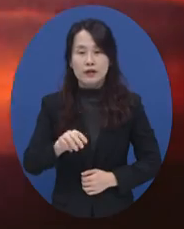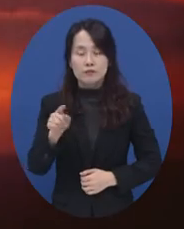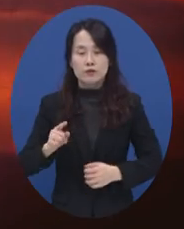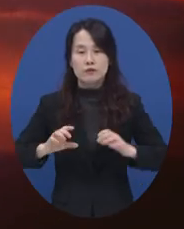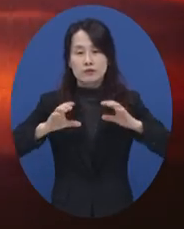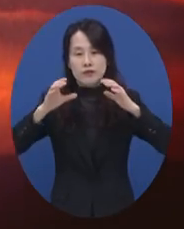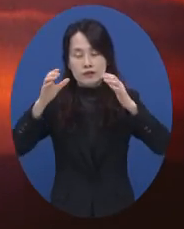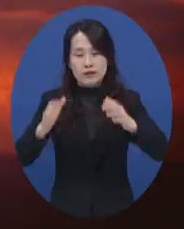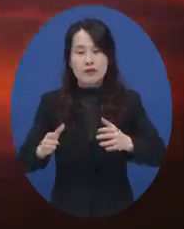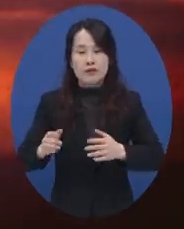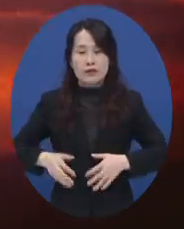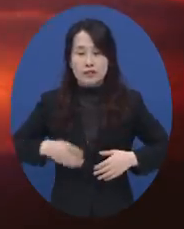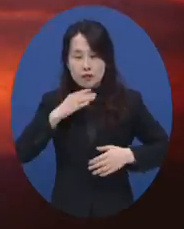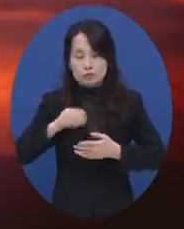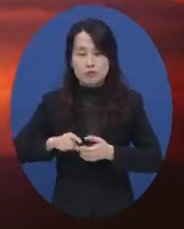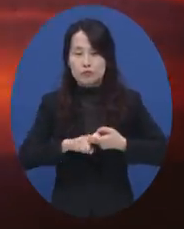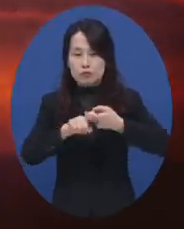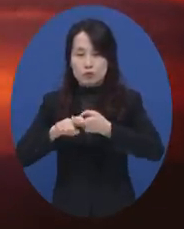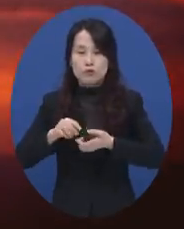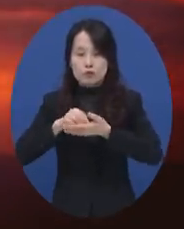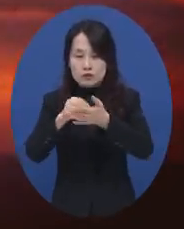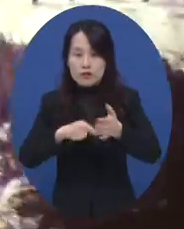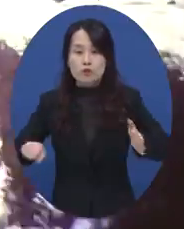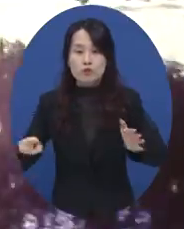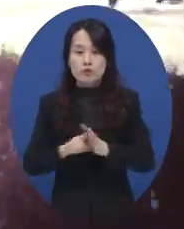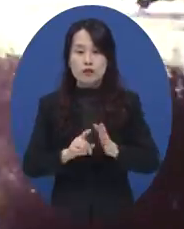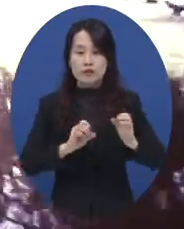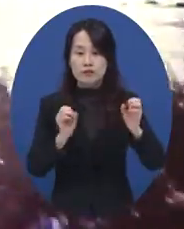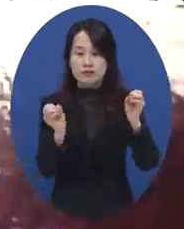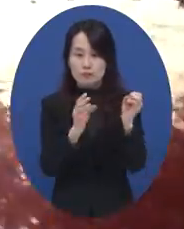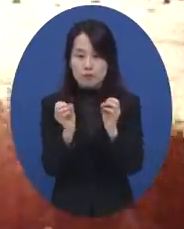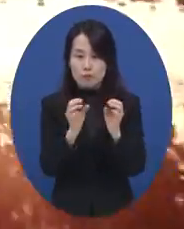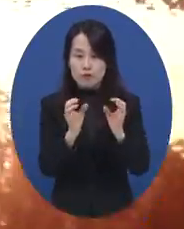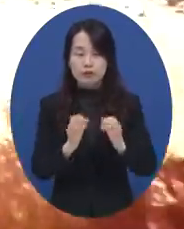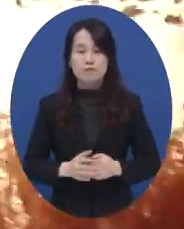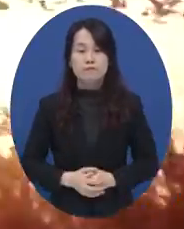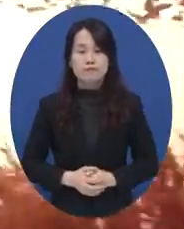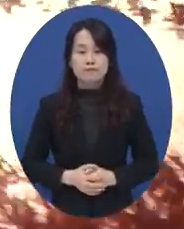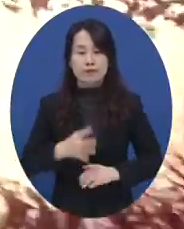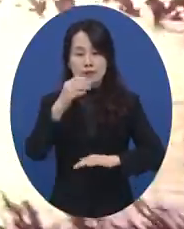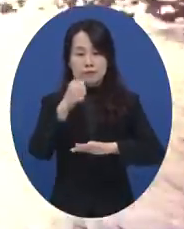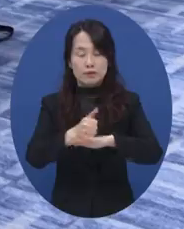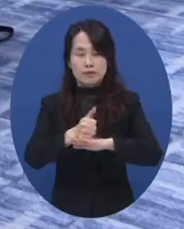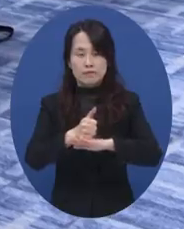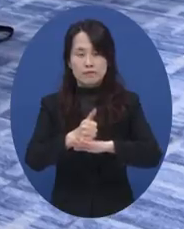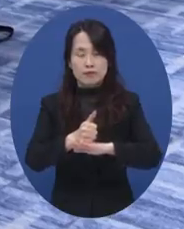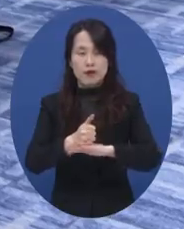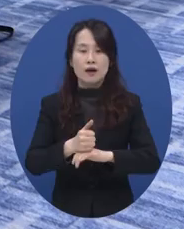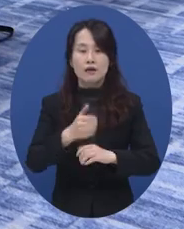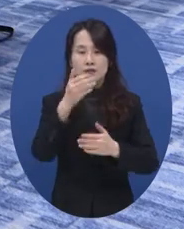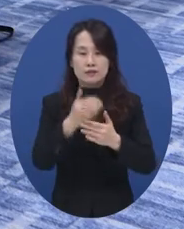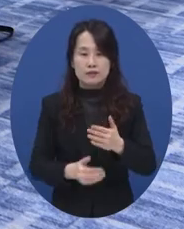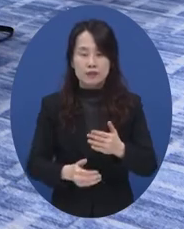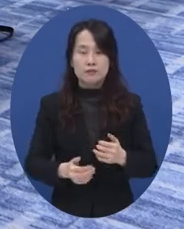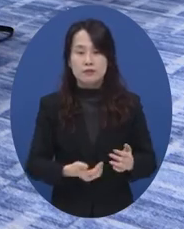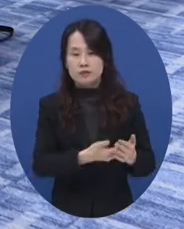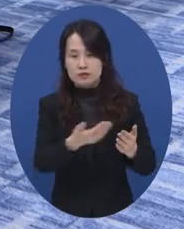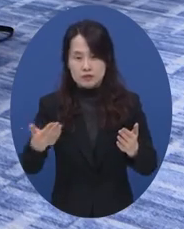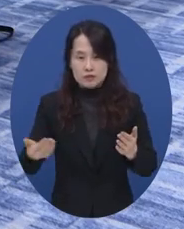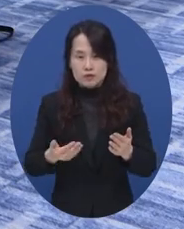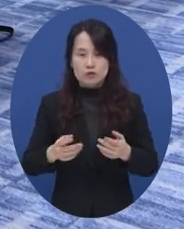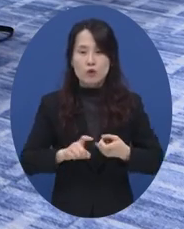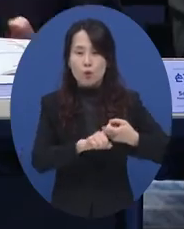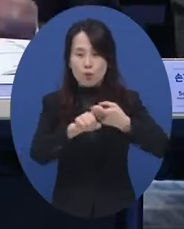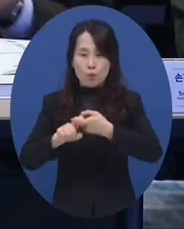남북 공동 등재를 위해 열린 국제학술 심포지엄. 마지막 남은 냉전의 흔적을 세계 인류의 공동유산으로 만들기